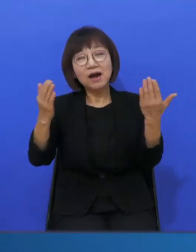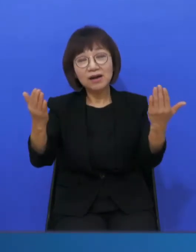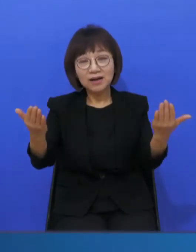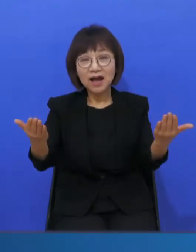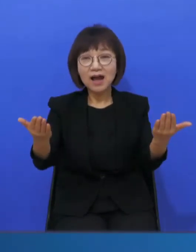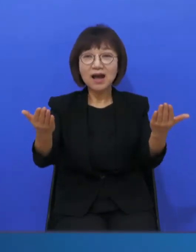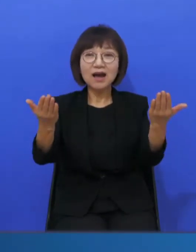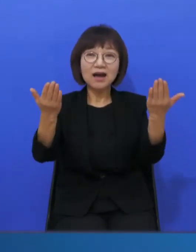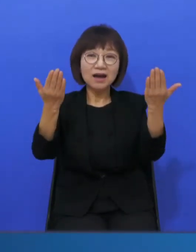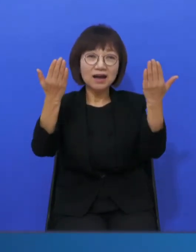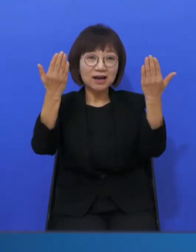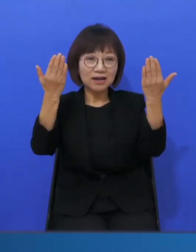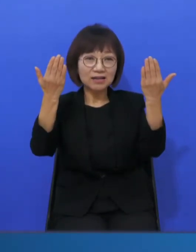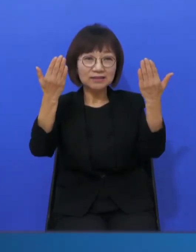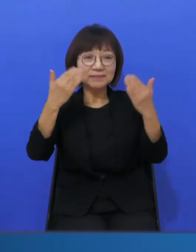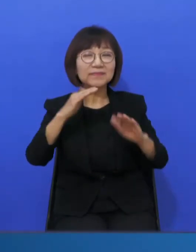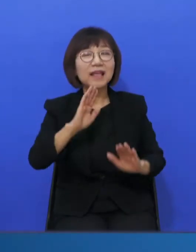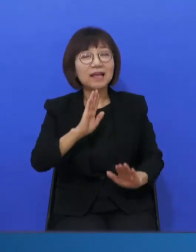찬양하여라